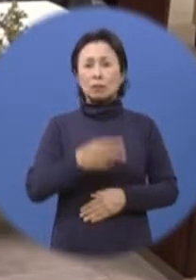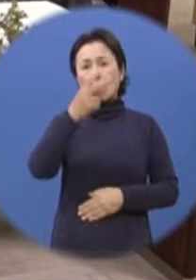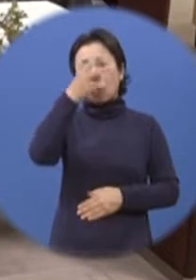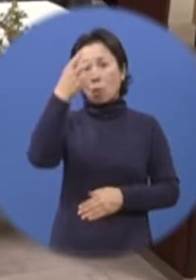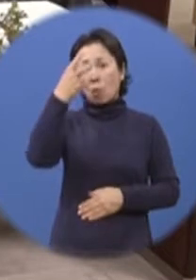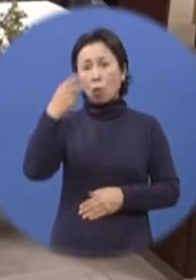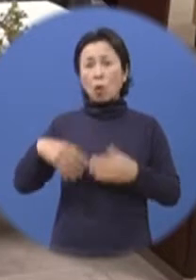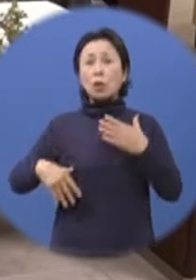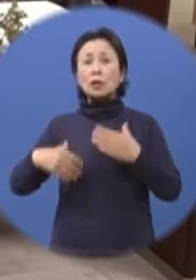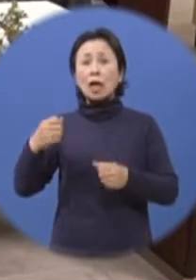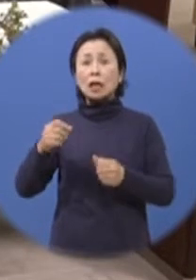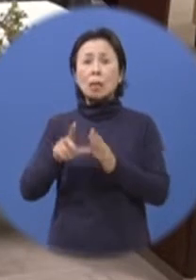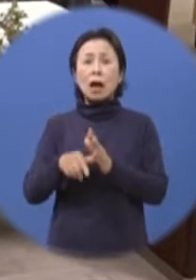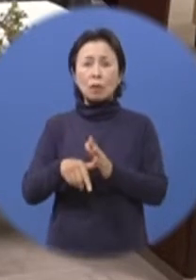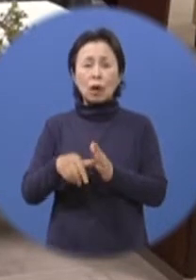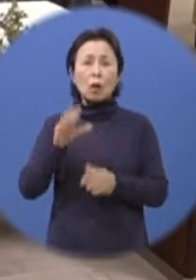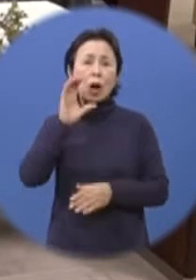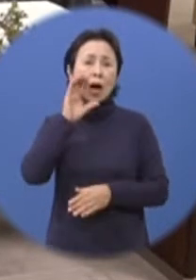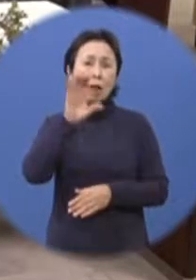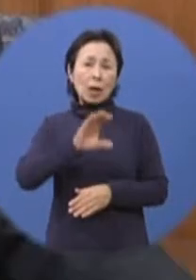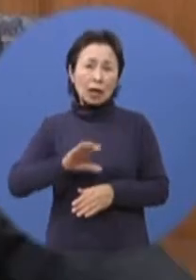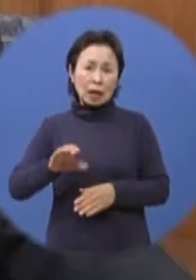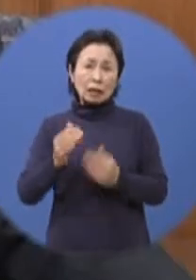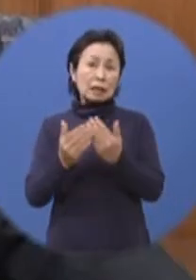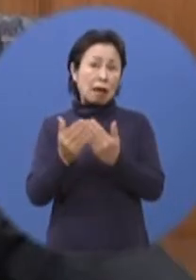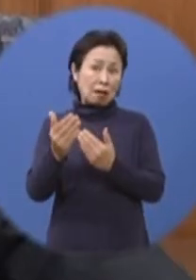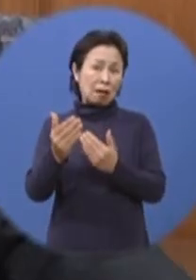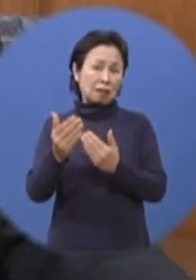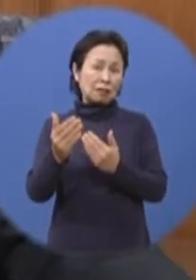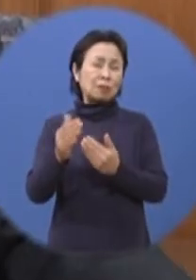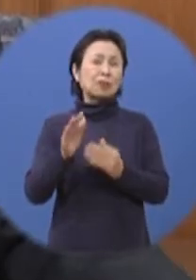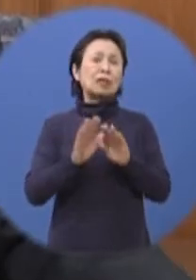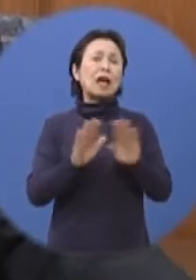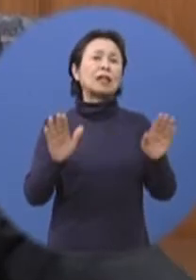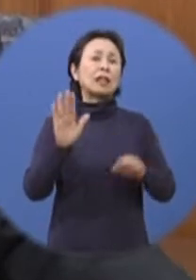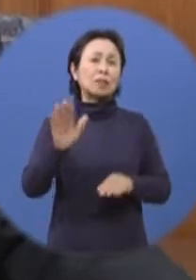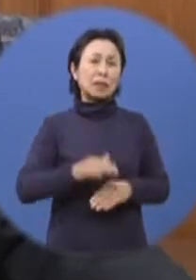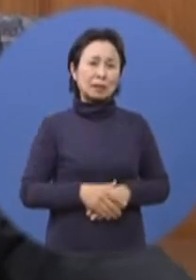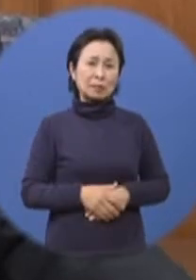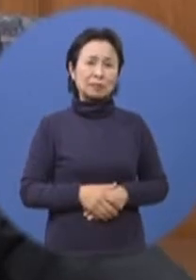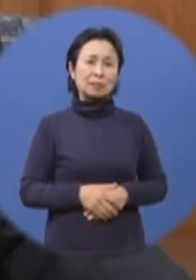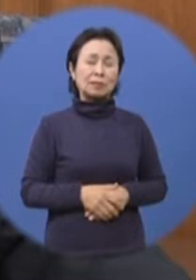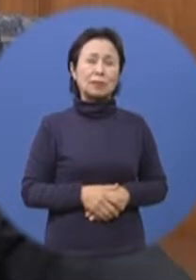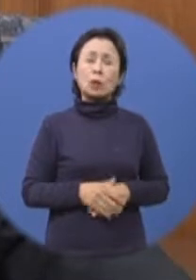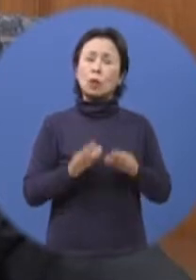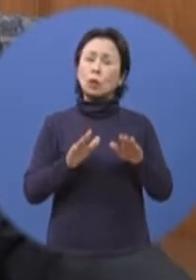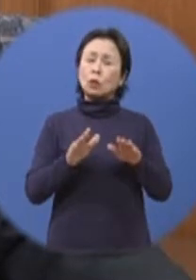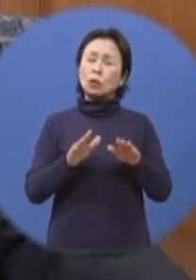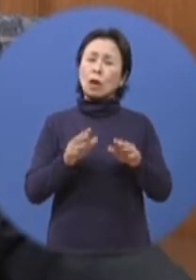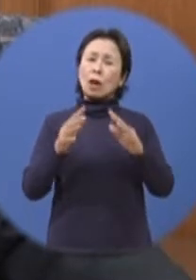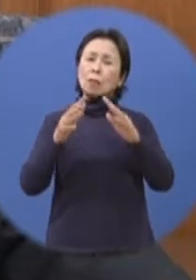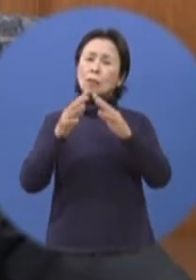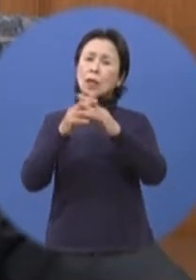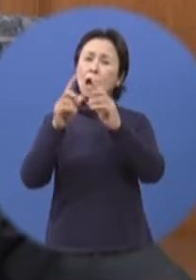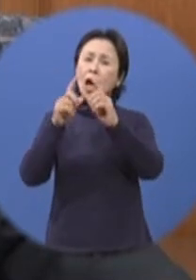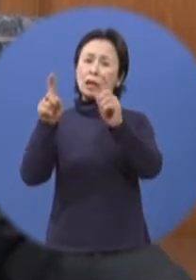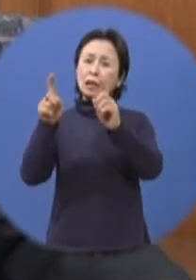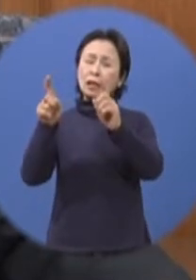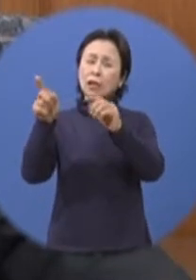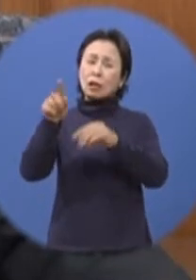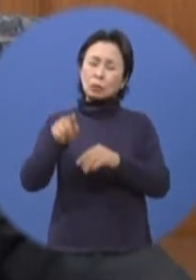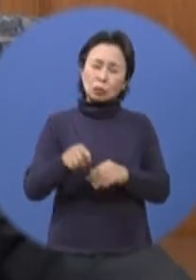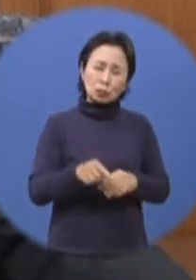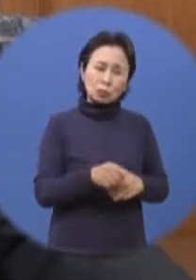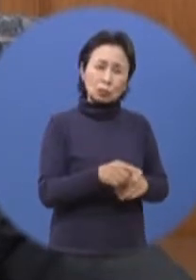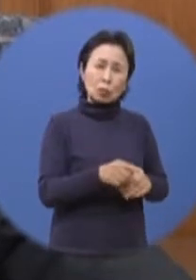あの九重県内大会で8月それで今年はギターは宮城県南神や